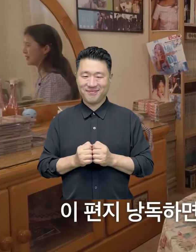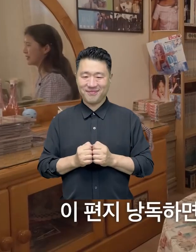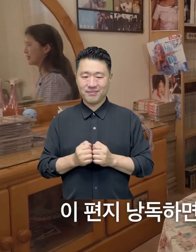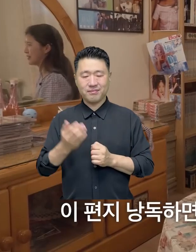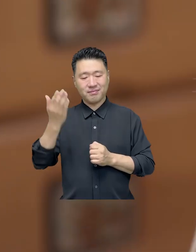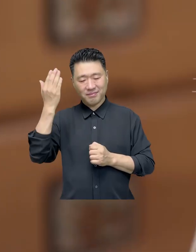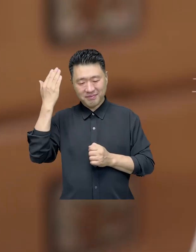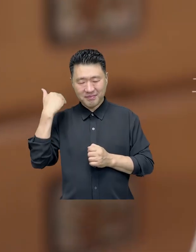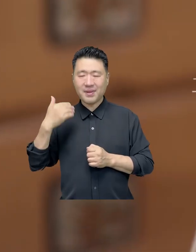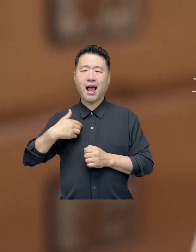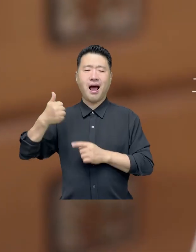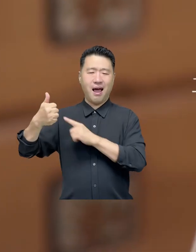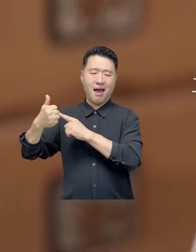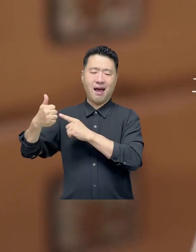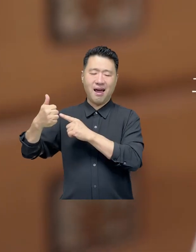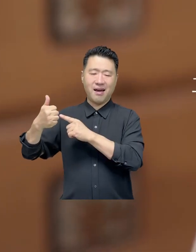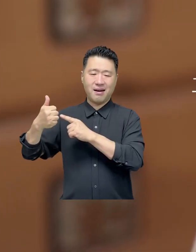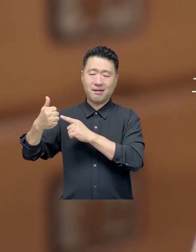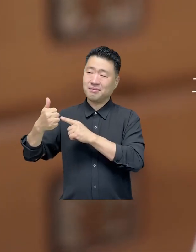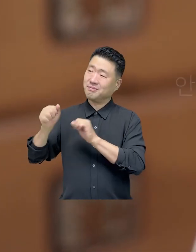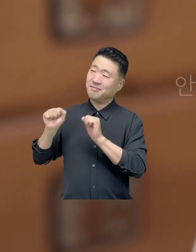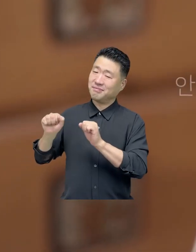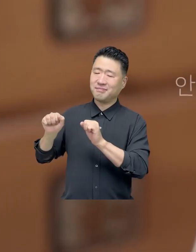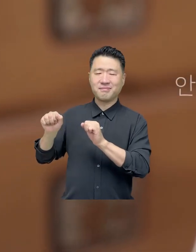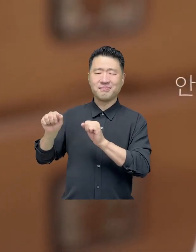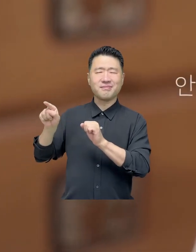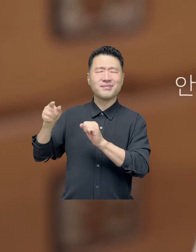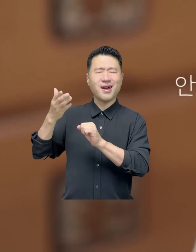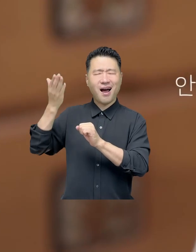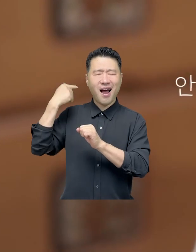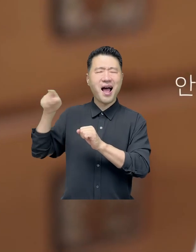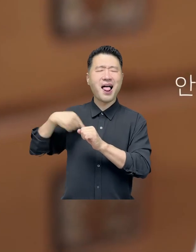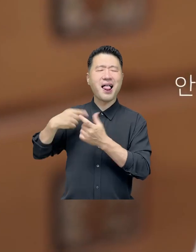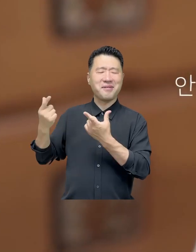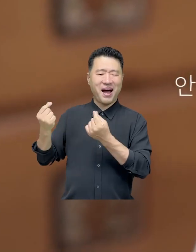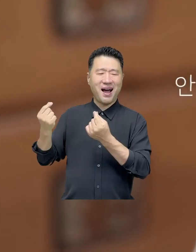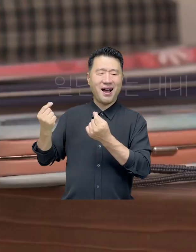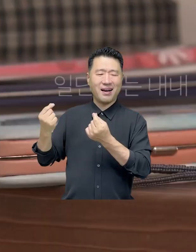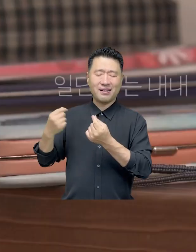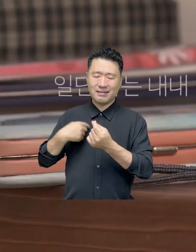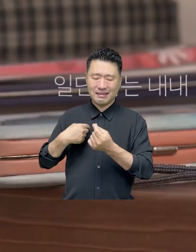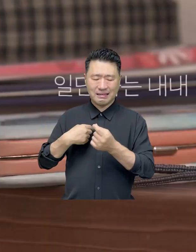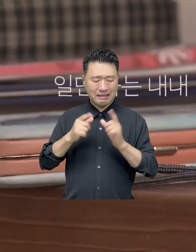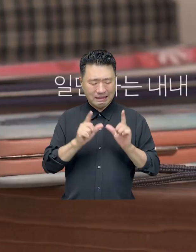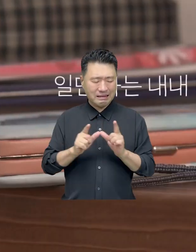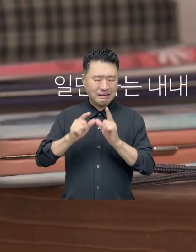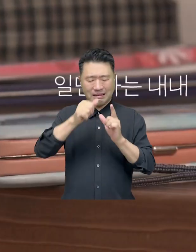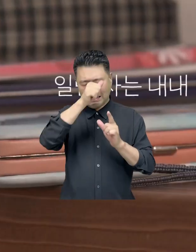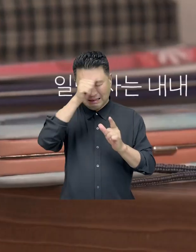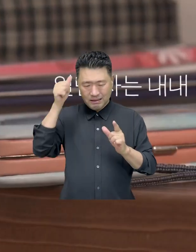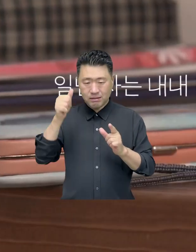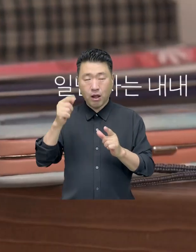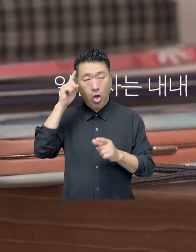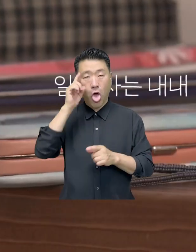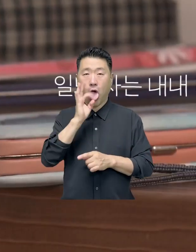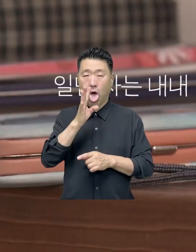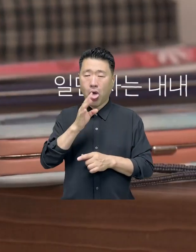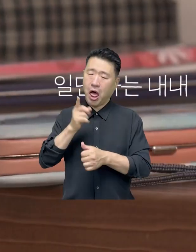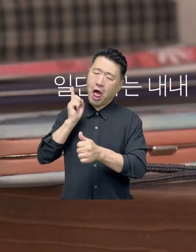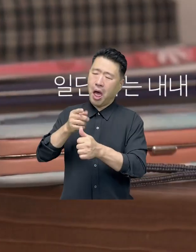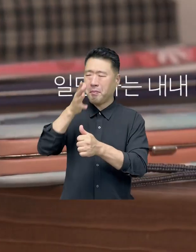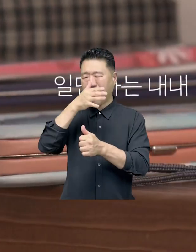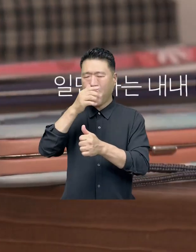하겠습니다. 과거의 나에게. 안녕, 과거의 나야. 일단 사는 내내 너무